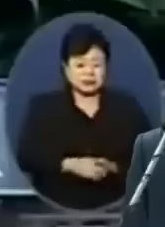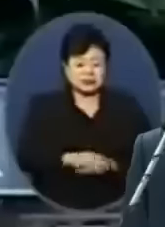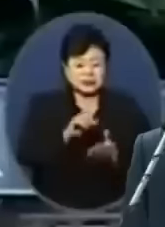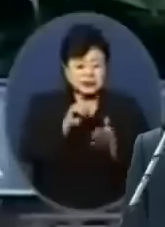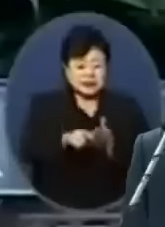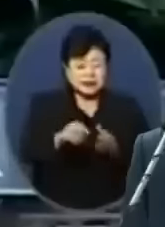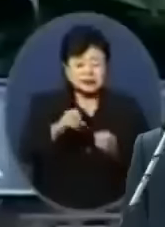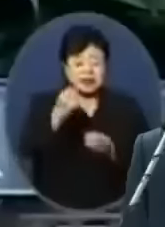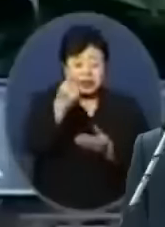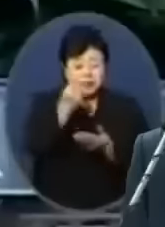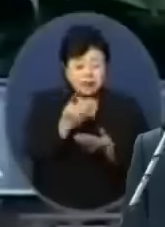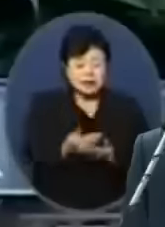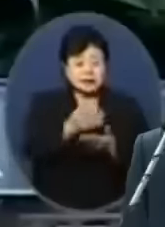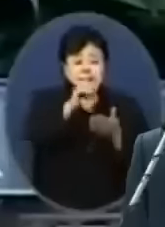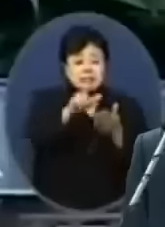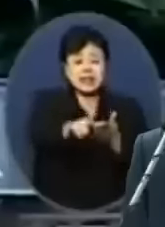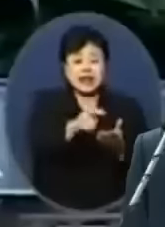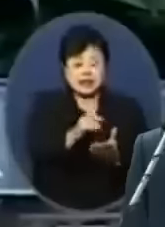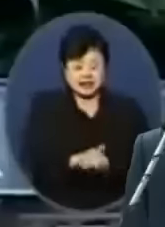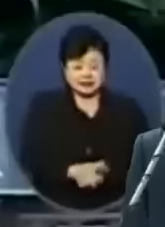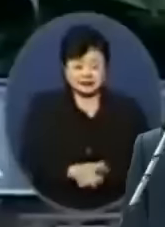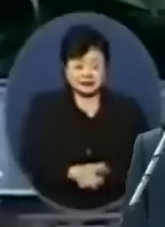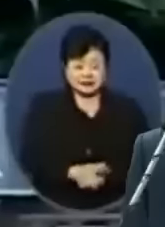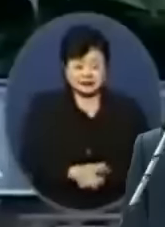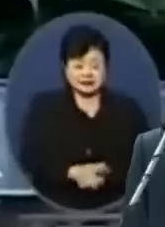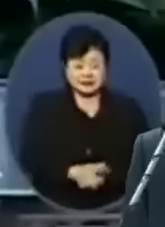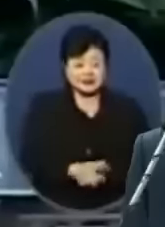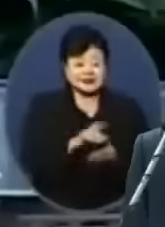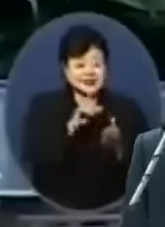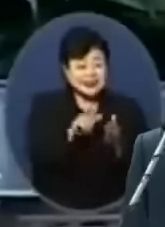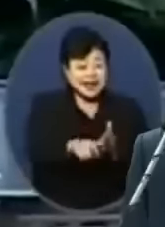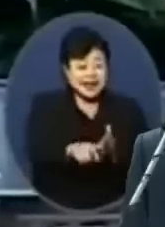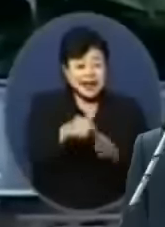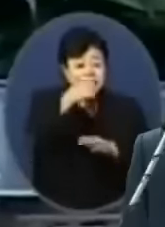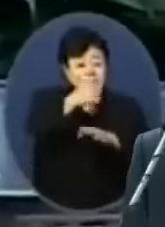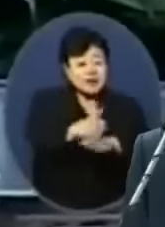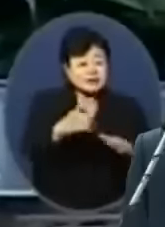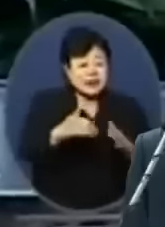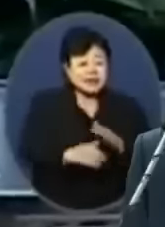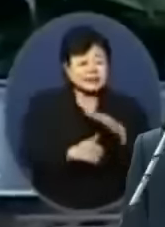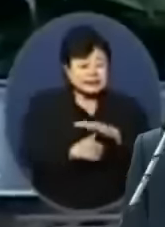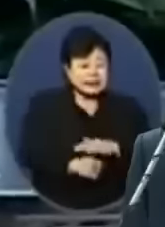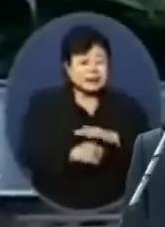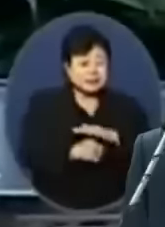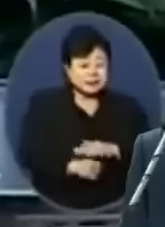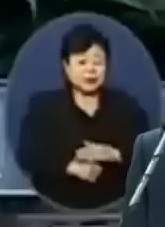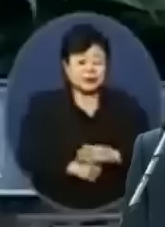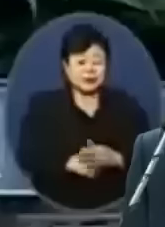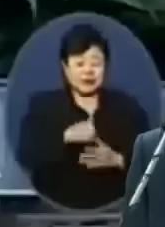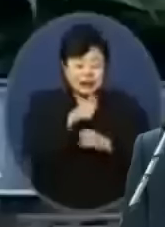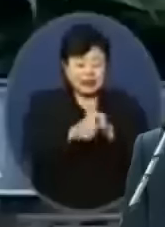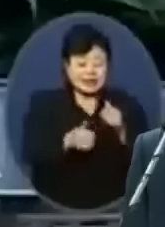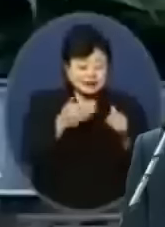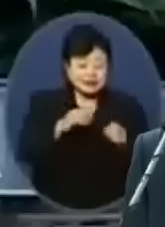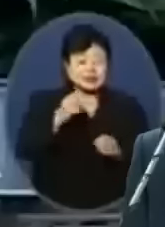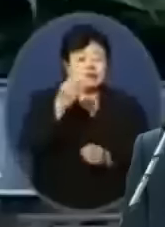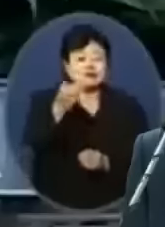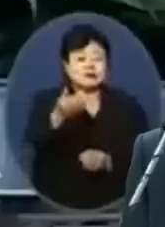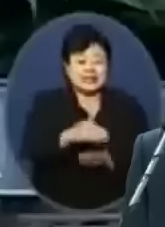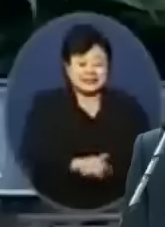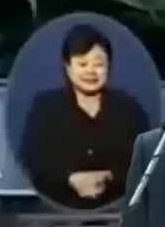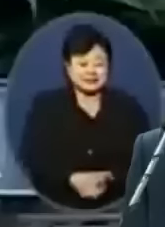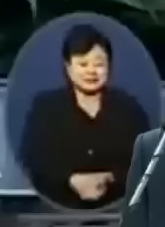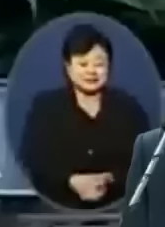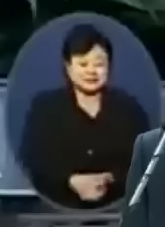때가 응답받을 때인 것입니다. 그럴 때가 마지막까지 참고 견디면 하나님께서 응답해